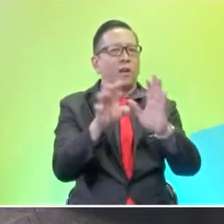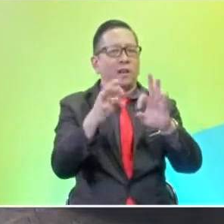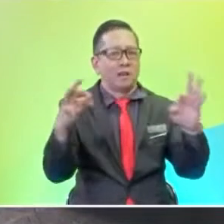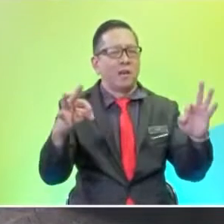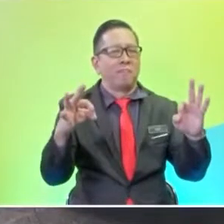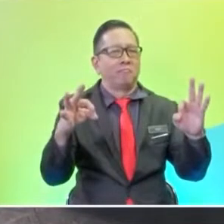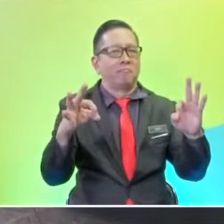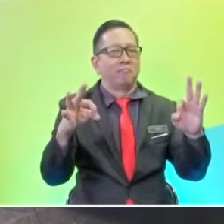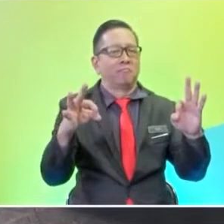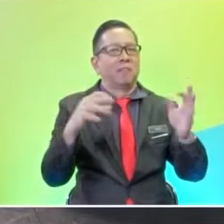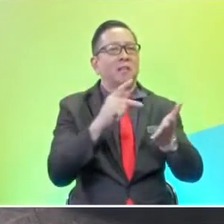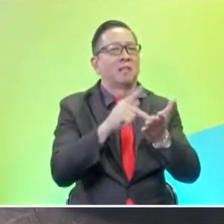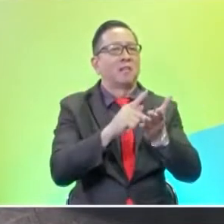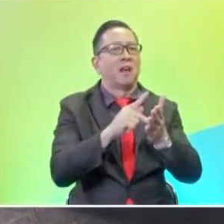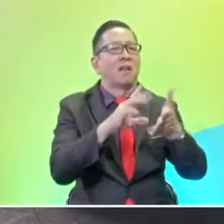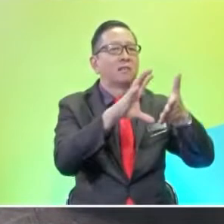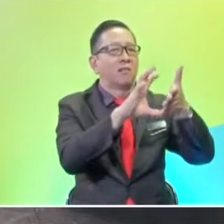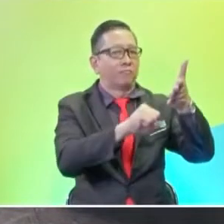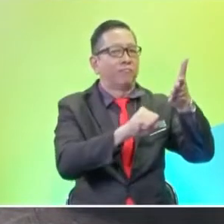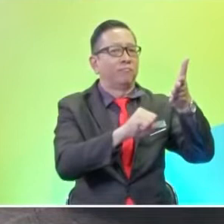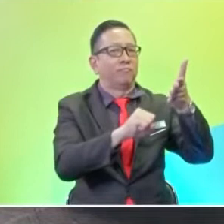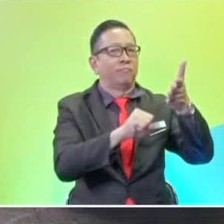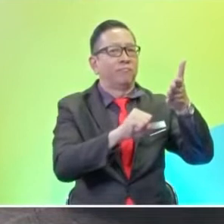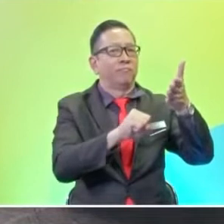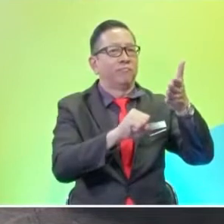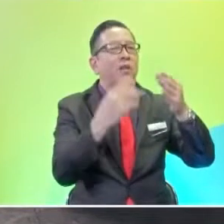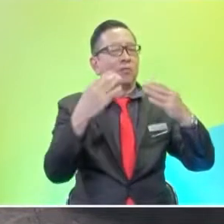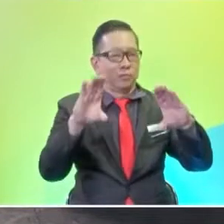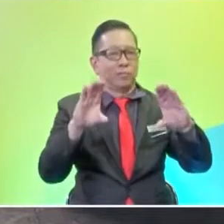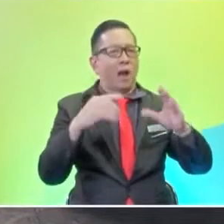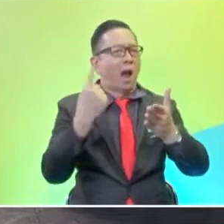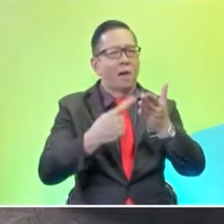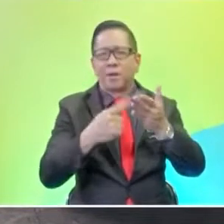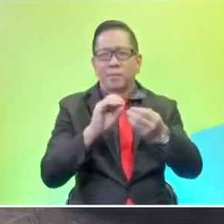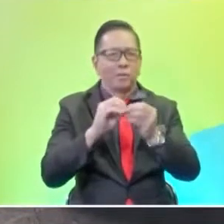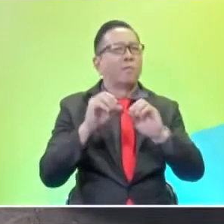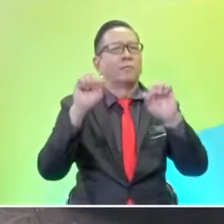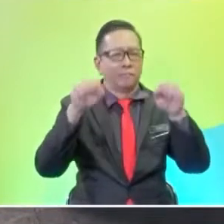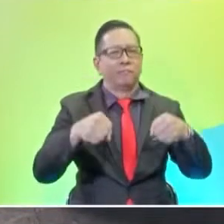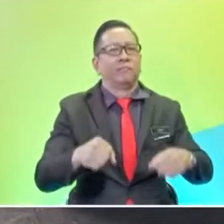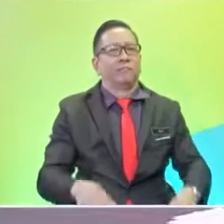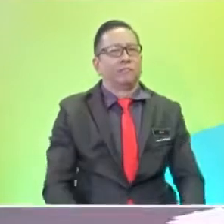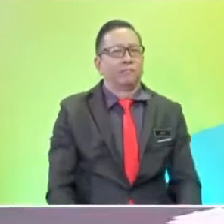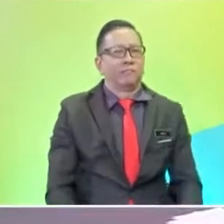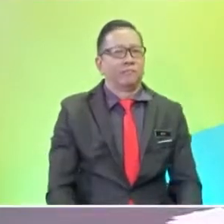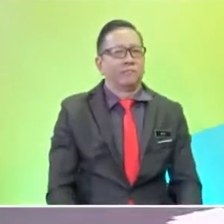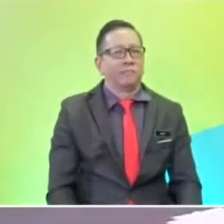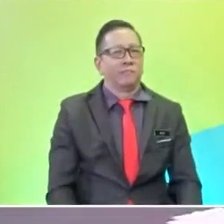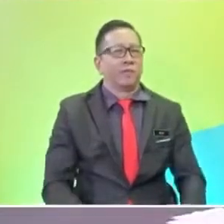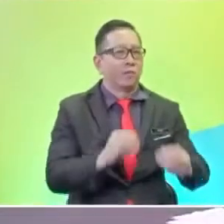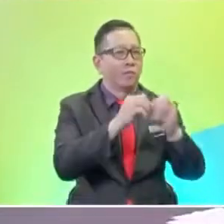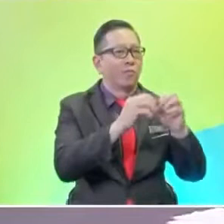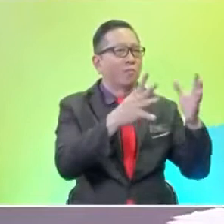operasi tolak Oke Baik coba apa penumbuh ah satulah